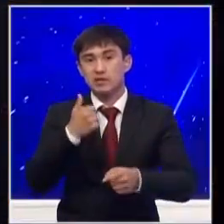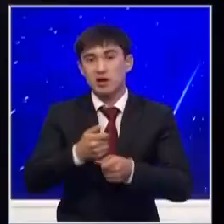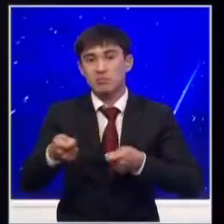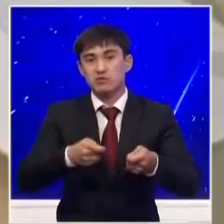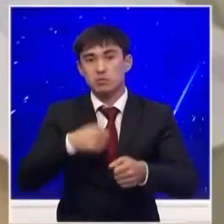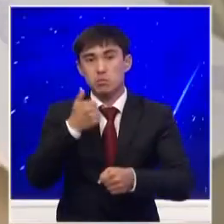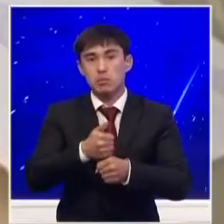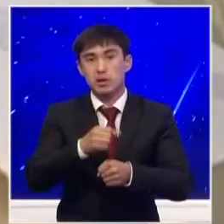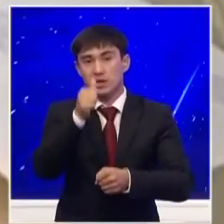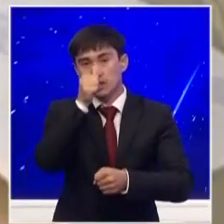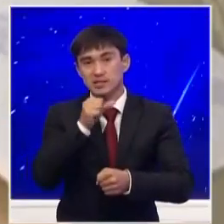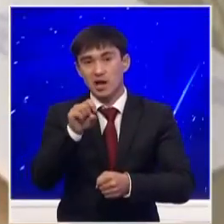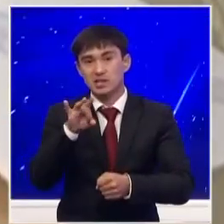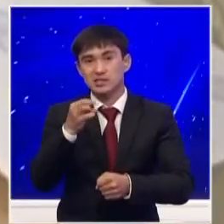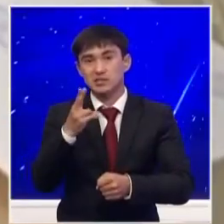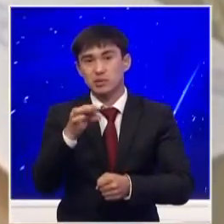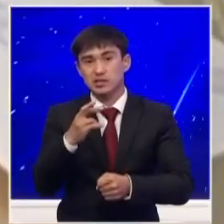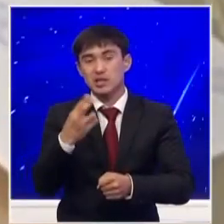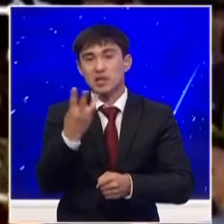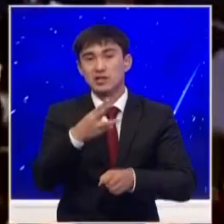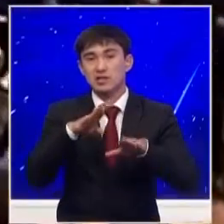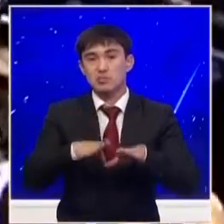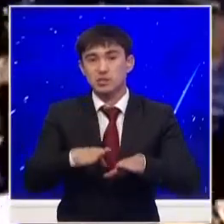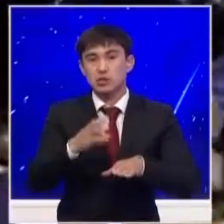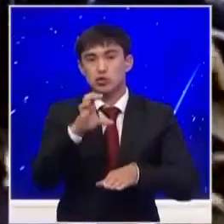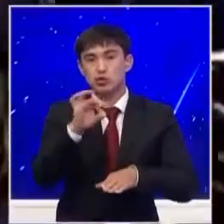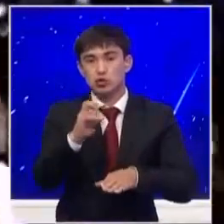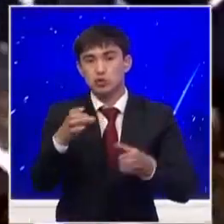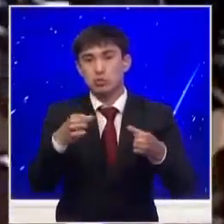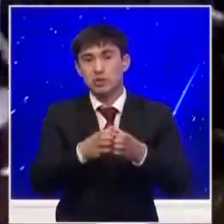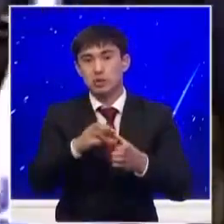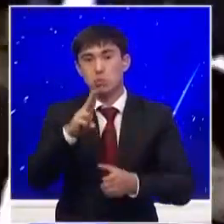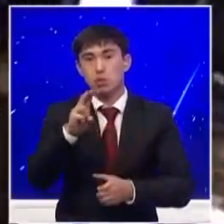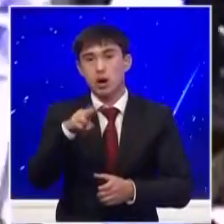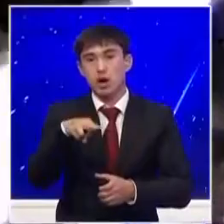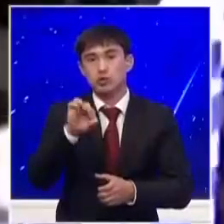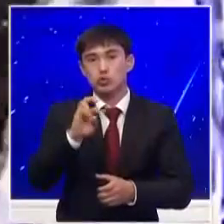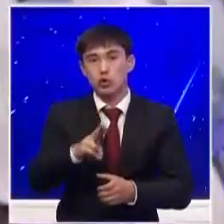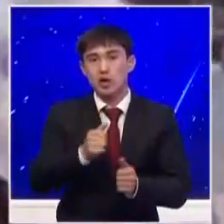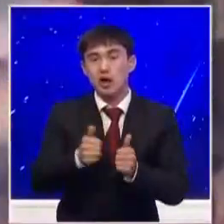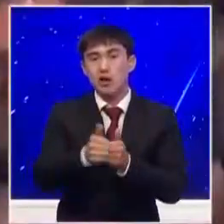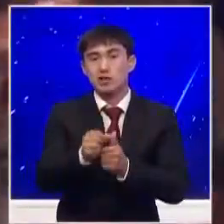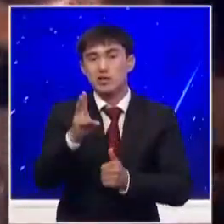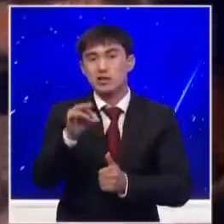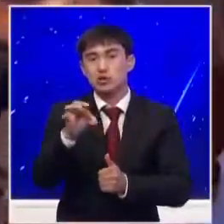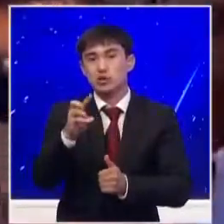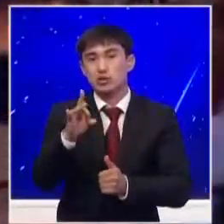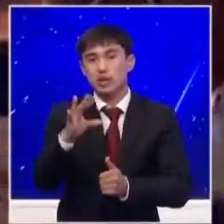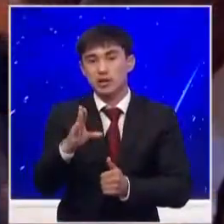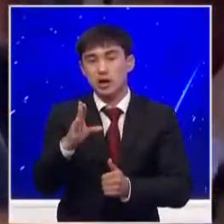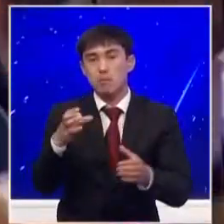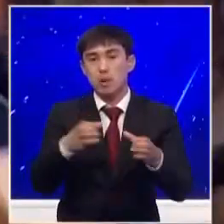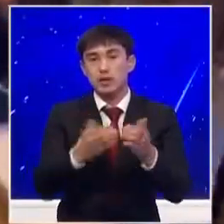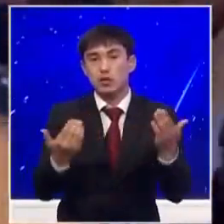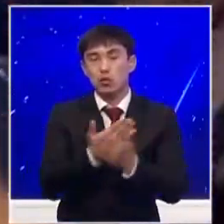премьер Греции Алексис Ципрас. На третьей строчке социалисты из партии ПАСОК и их лидер Никос Андрулакис.